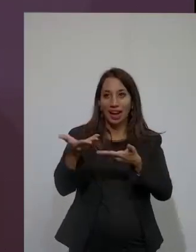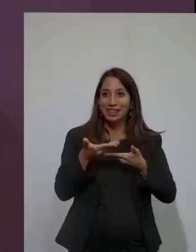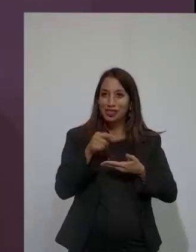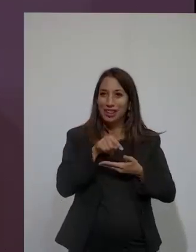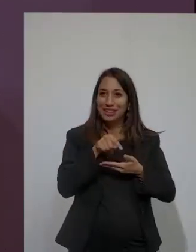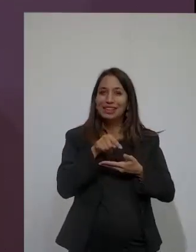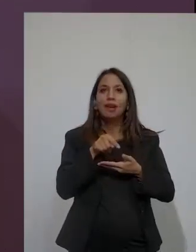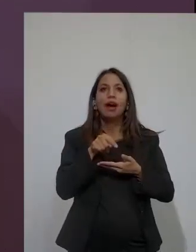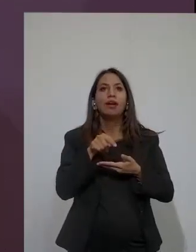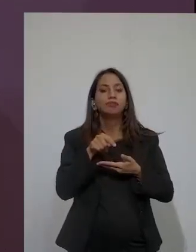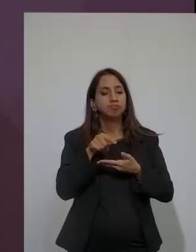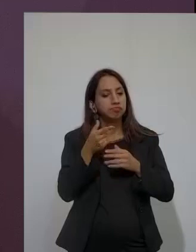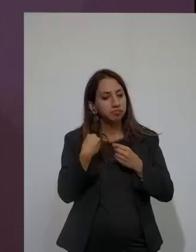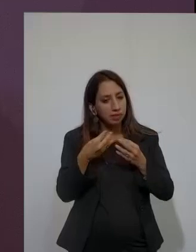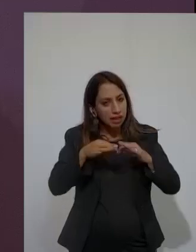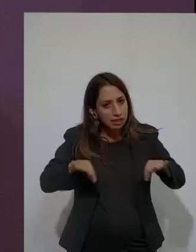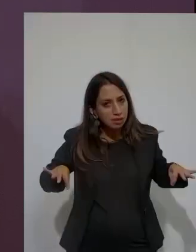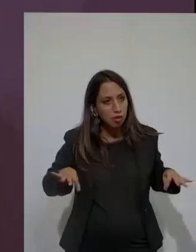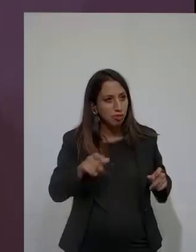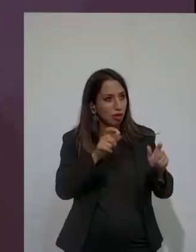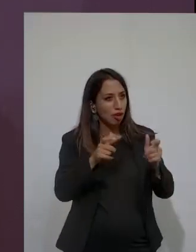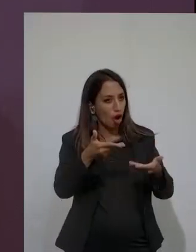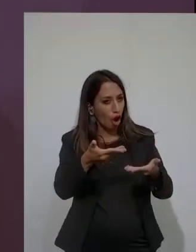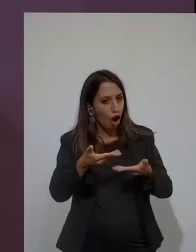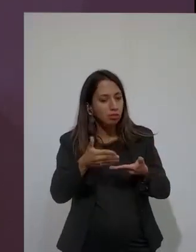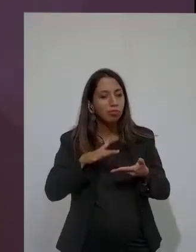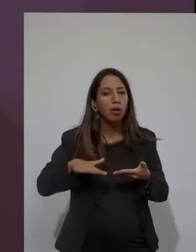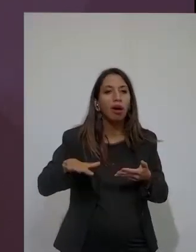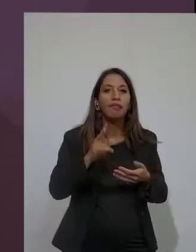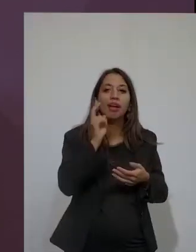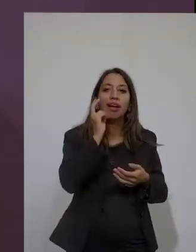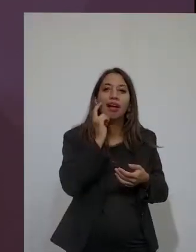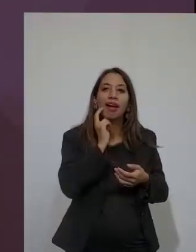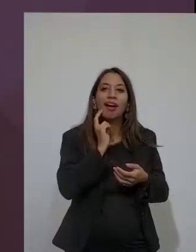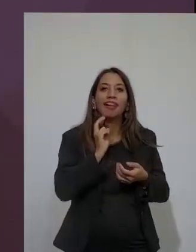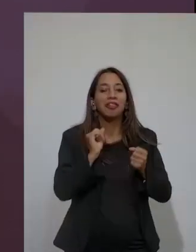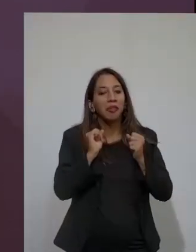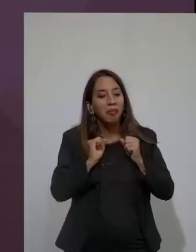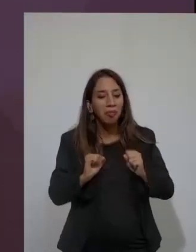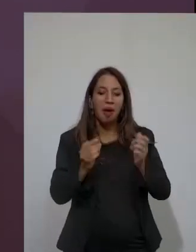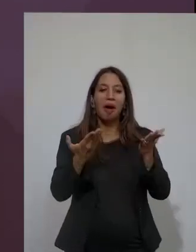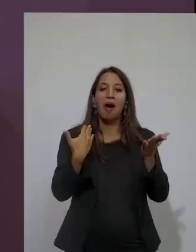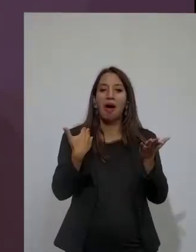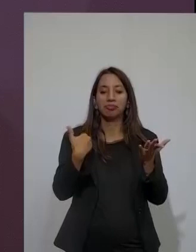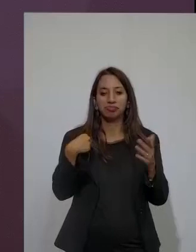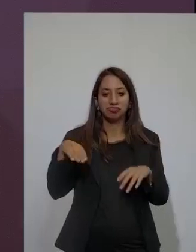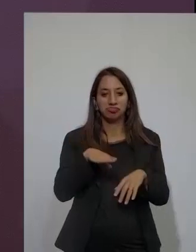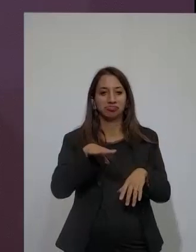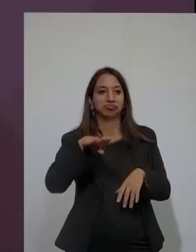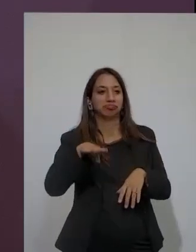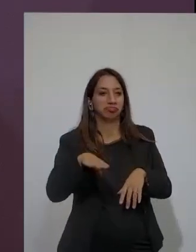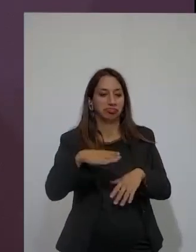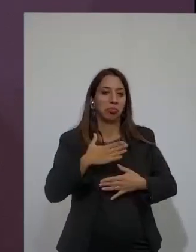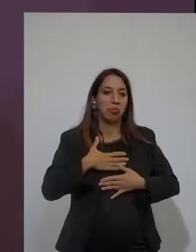di mettere a disposizione dell'ospite uno spazio verde sul quale collocare il mezzo di pernottamento